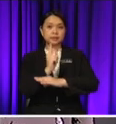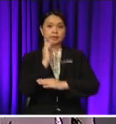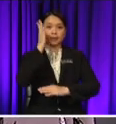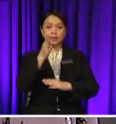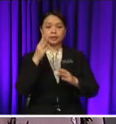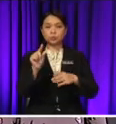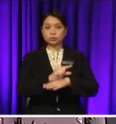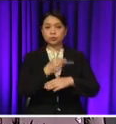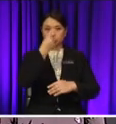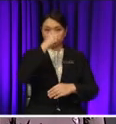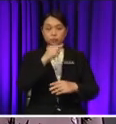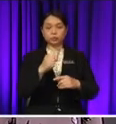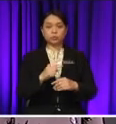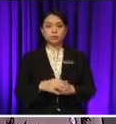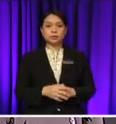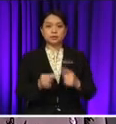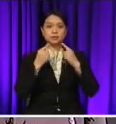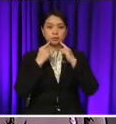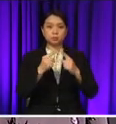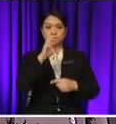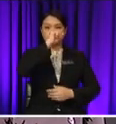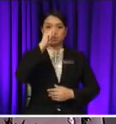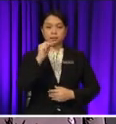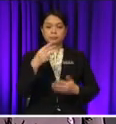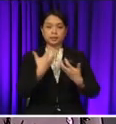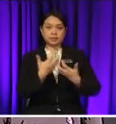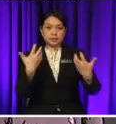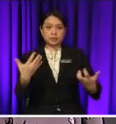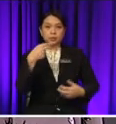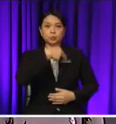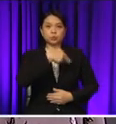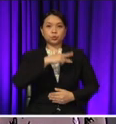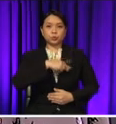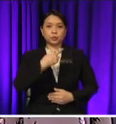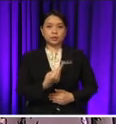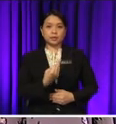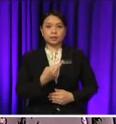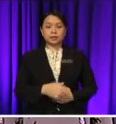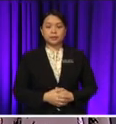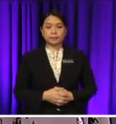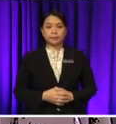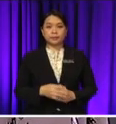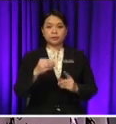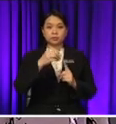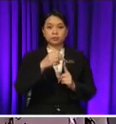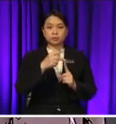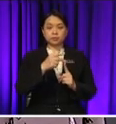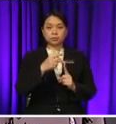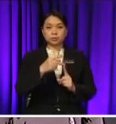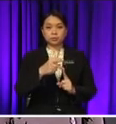menjawab soal pengasingan untuk rugi kecuali faedah atas